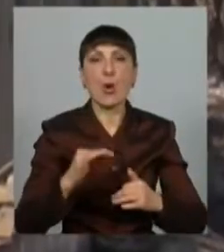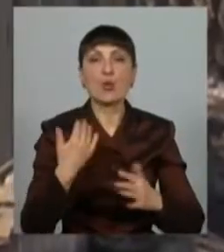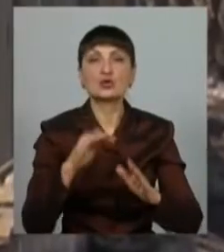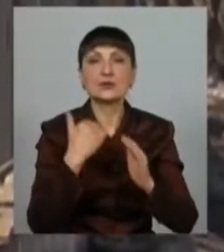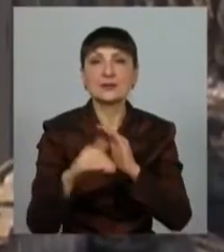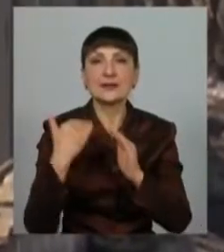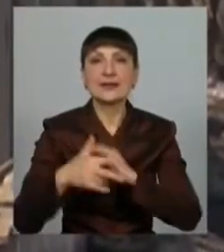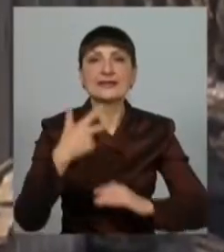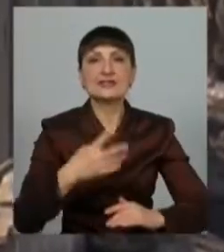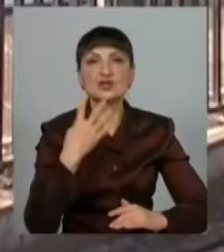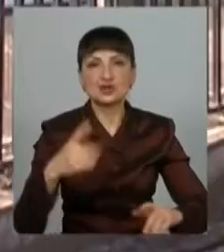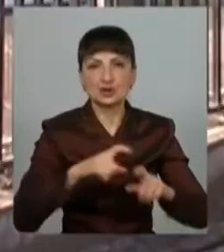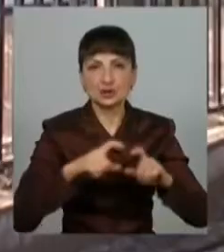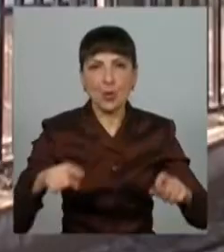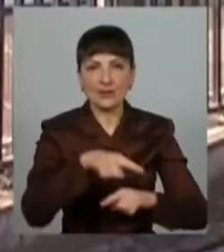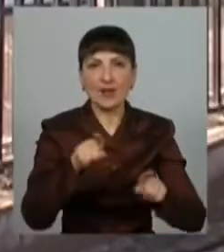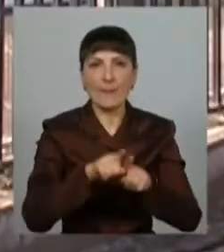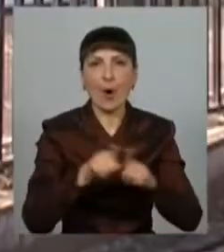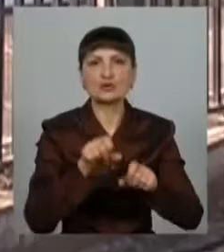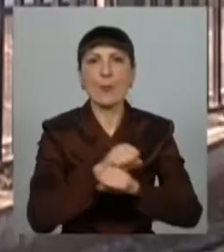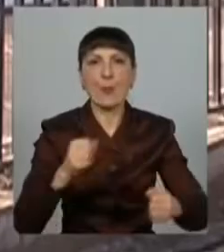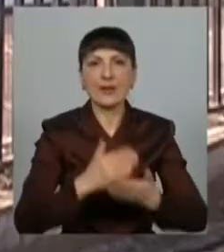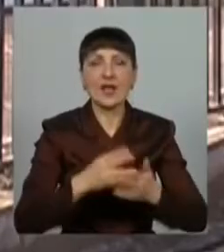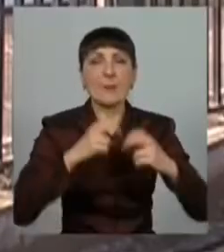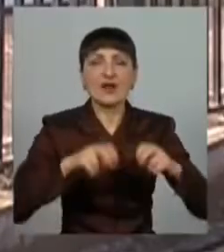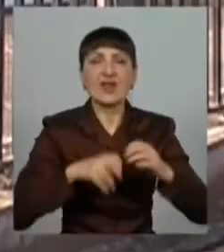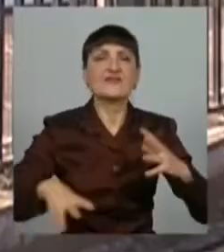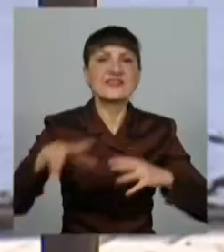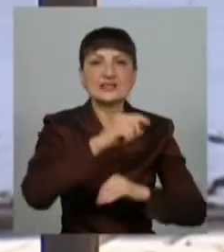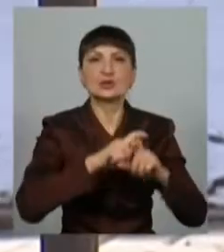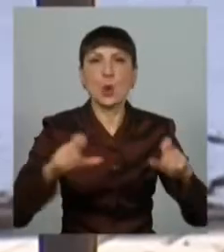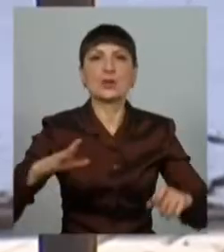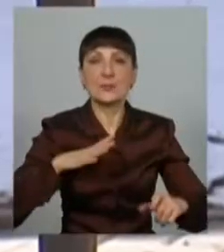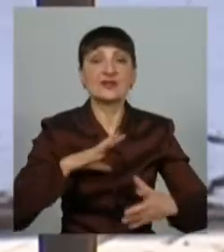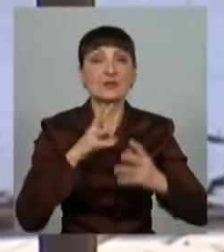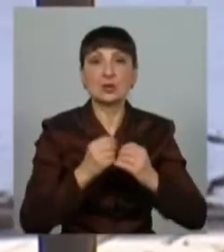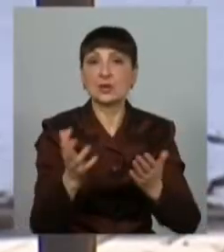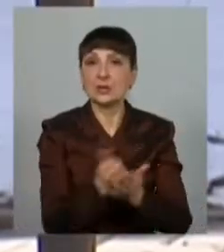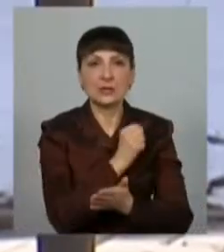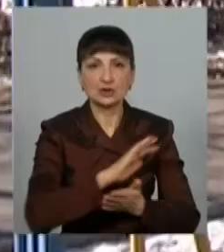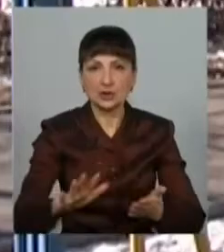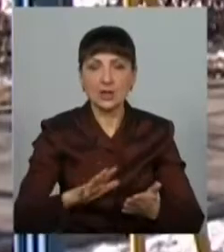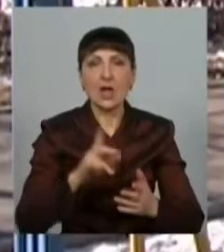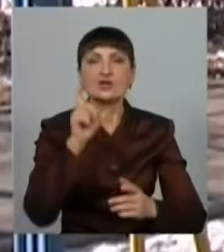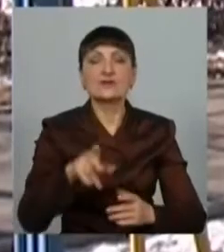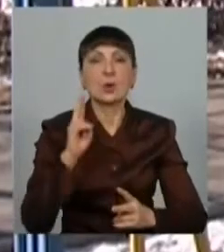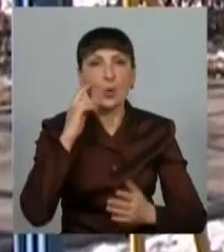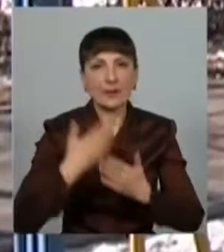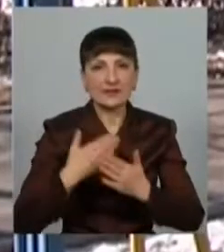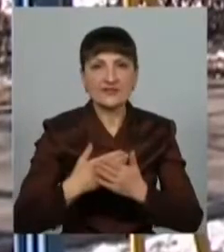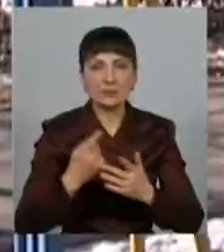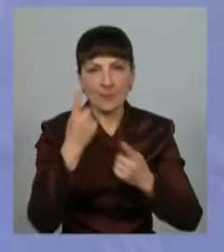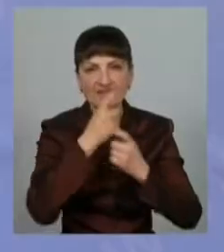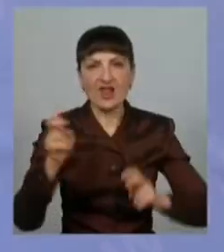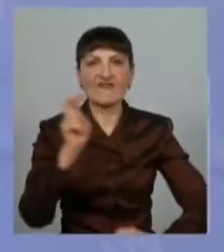заминированных 34 учебных заведениях. Проверять пришлось все объекты. В итоге ничего не нашли. Подозреваемого объявили в розыск.